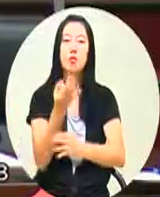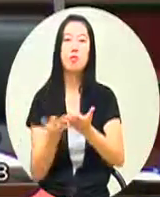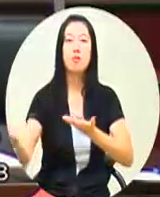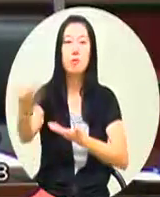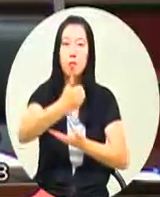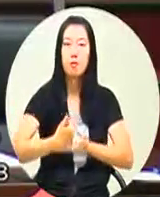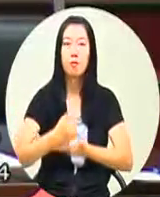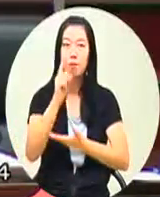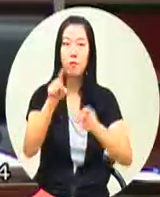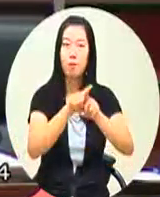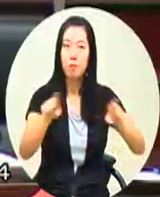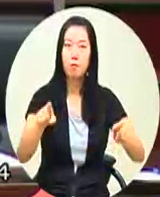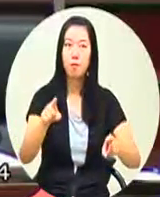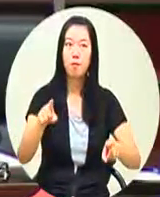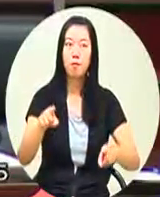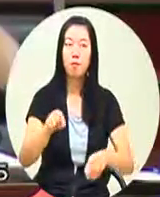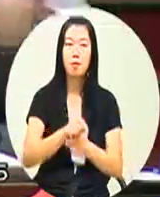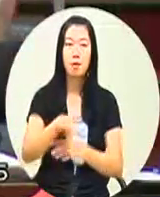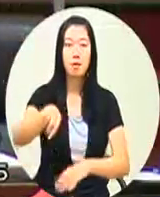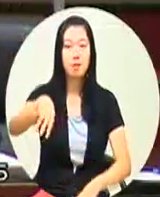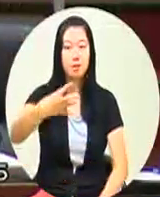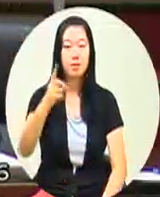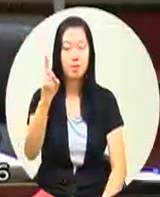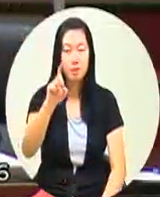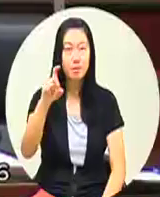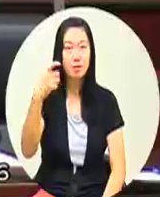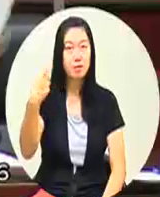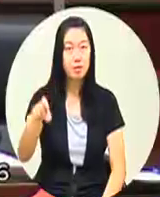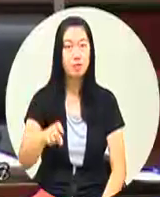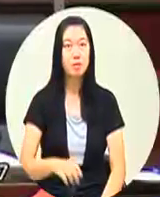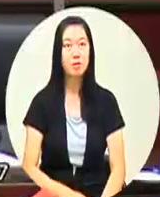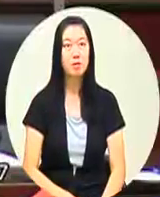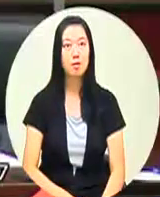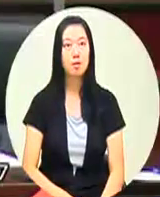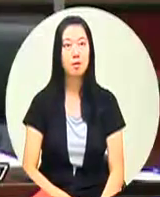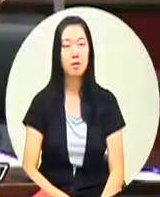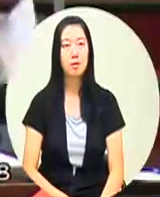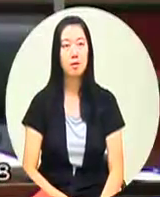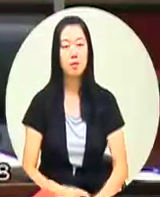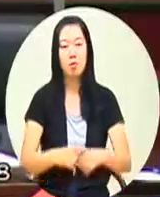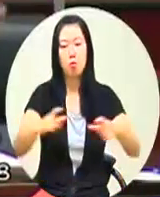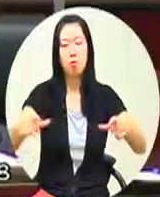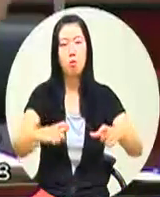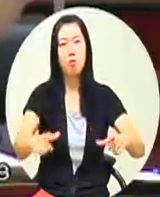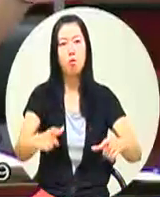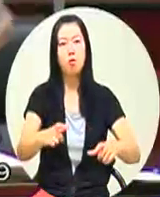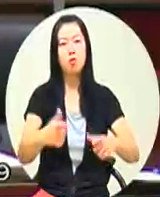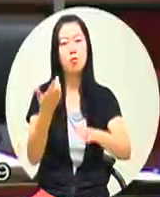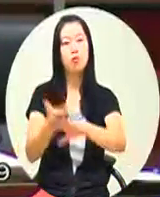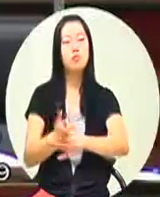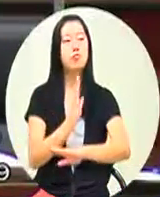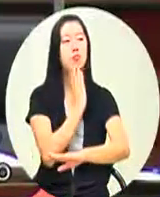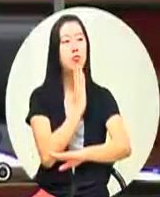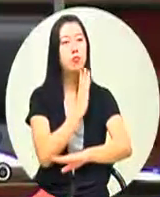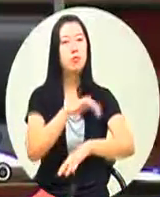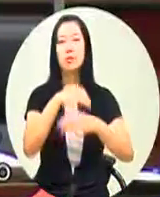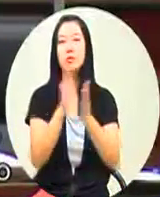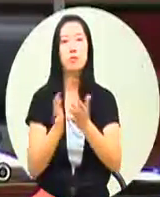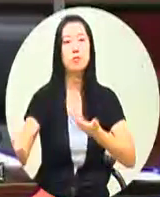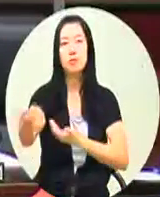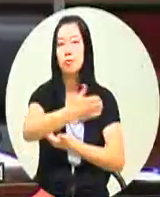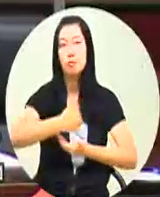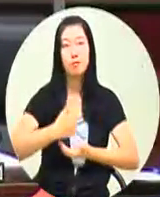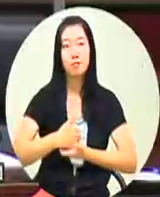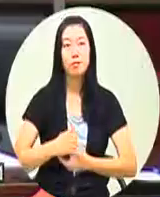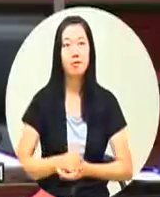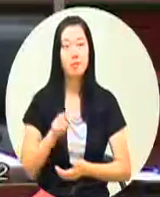呢410元强制征收啊，明明没有用到那么大片的土地呢，把鬼爷龙港征收，所以呢就